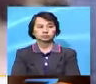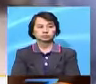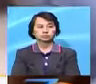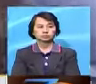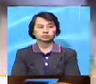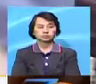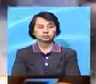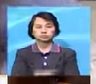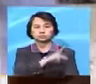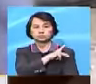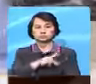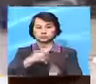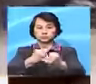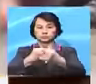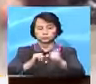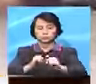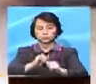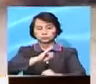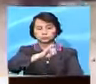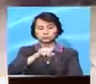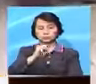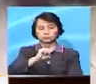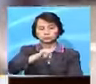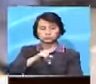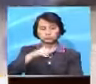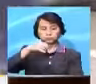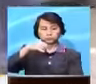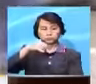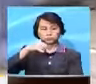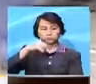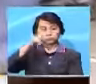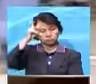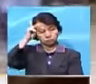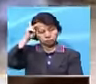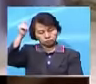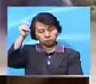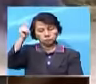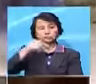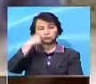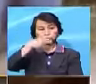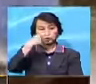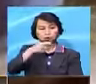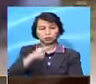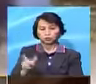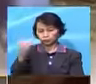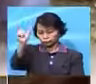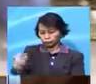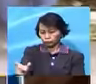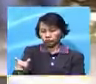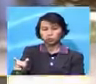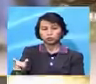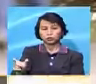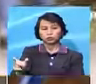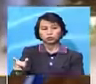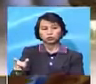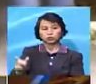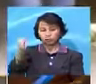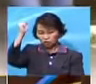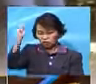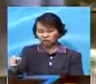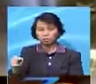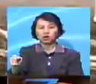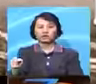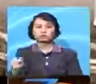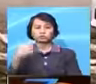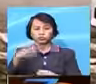Terengganu ketua jabatan siasatan jenayah Terengganu SCP Wan Abdul Aziz Wan Hamzah berkata mangsa Mohamad Sukri Husin ditikam oleh